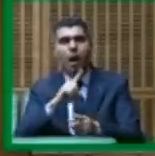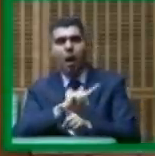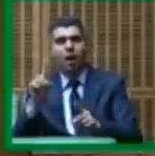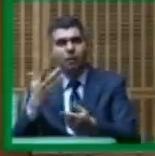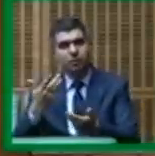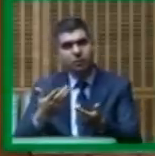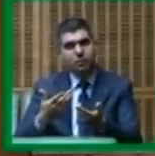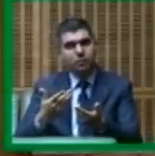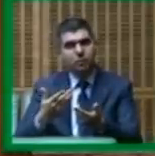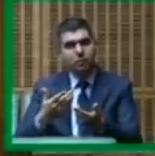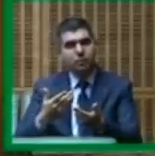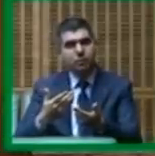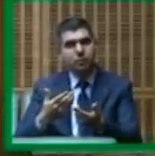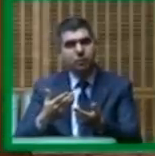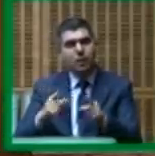ولكن كنشوف ناس